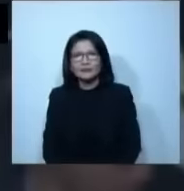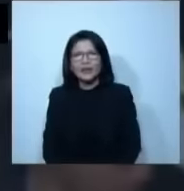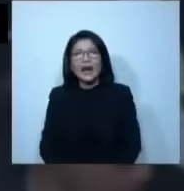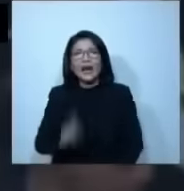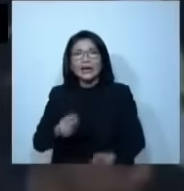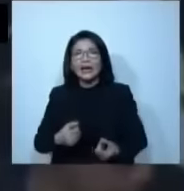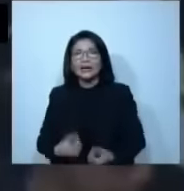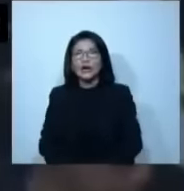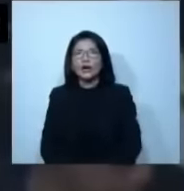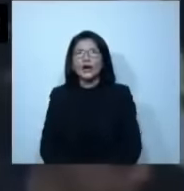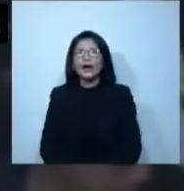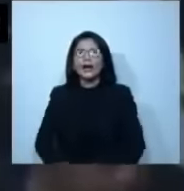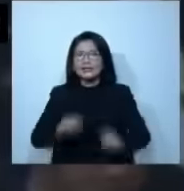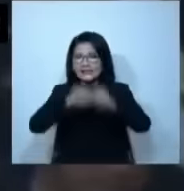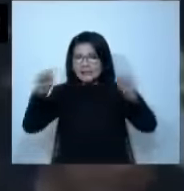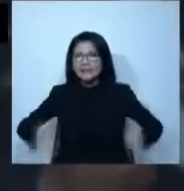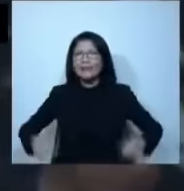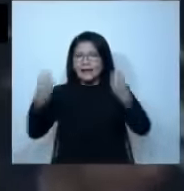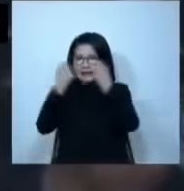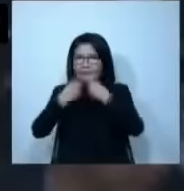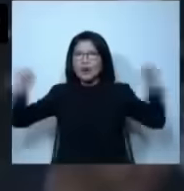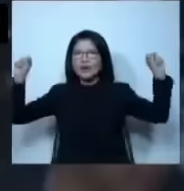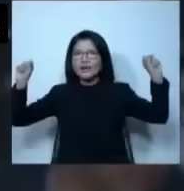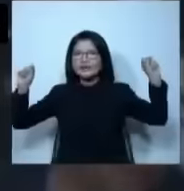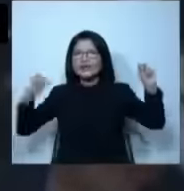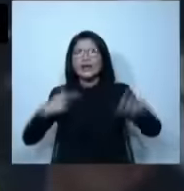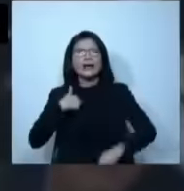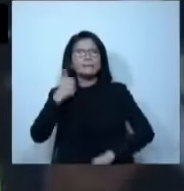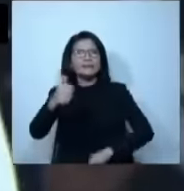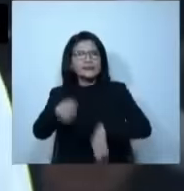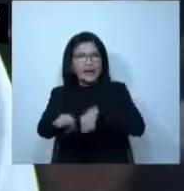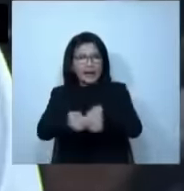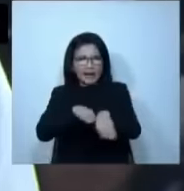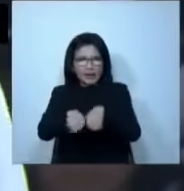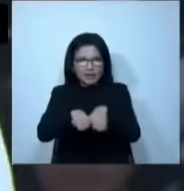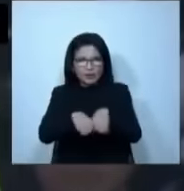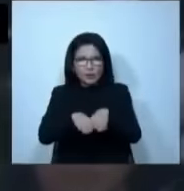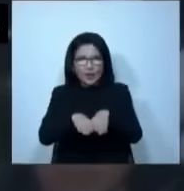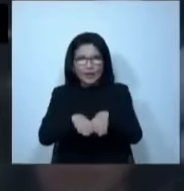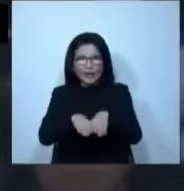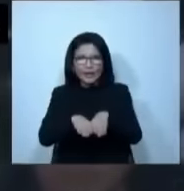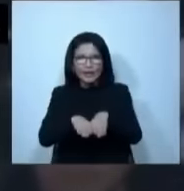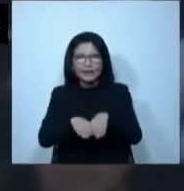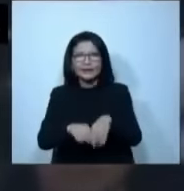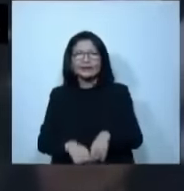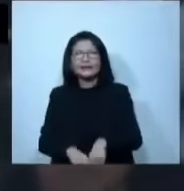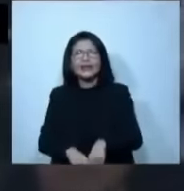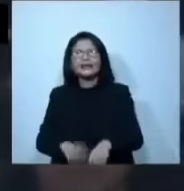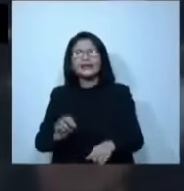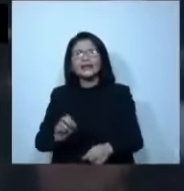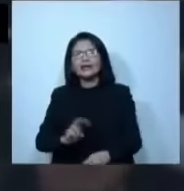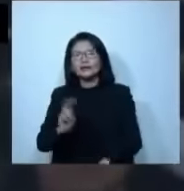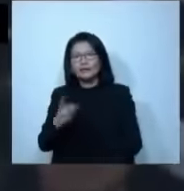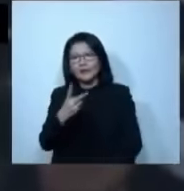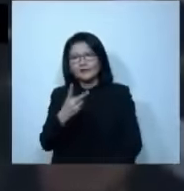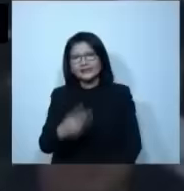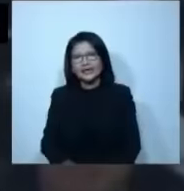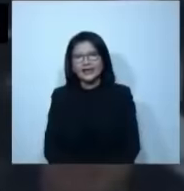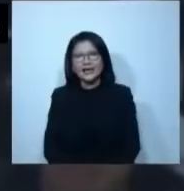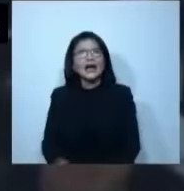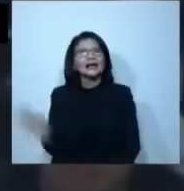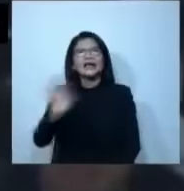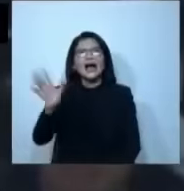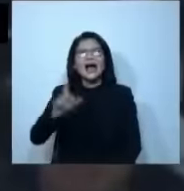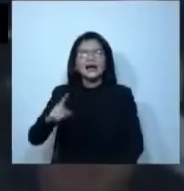kemudian demokratisasi ini bisa kita laksanakan dengan baik, sesuai dengan amanah reformasi, gak ada lagi cerita Bu Sinta,